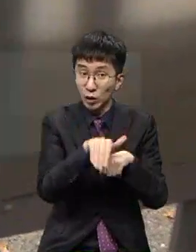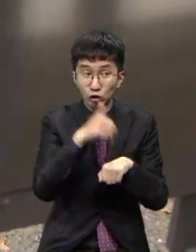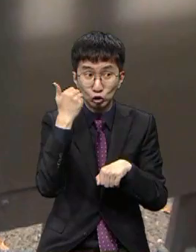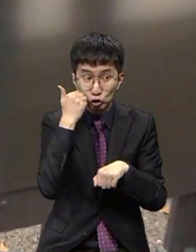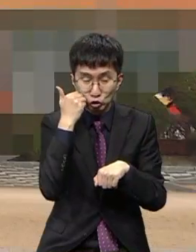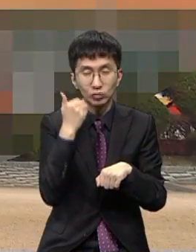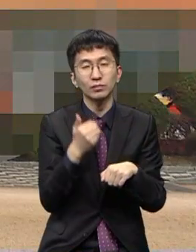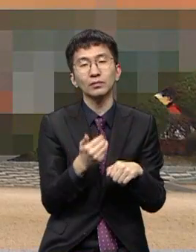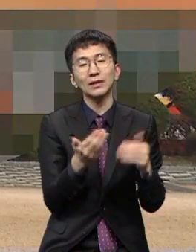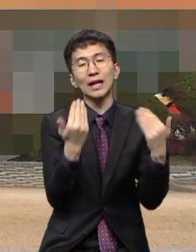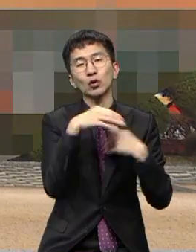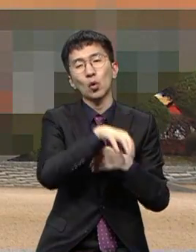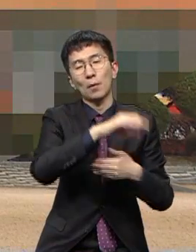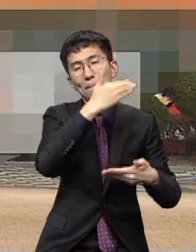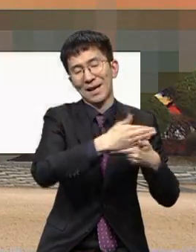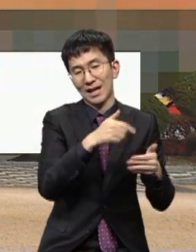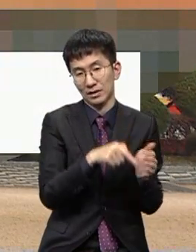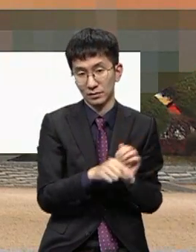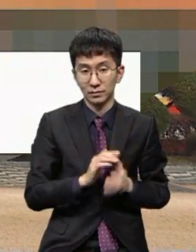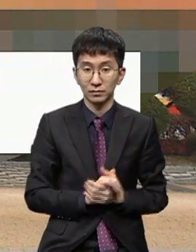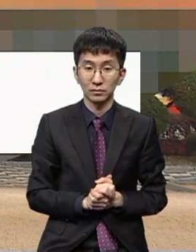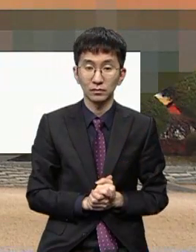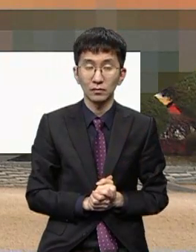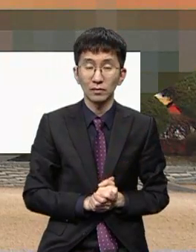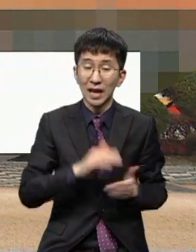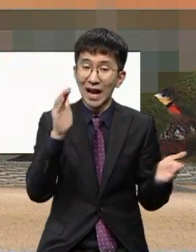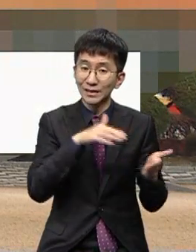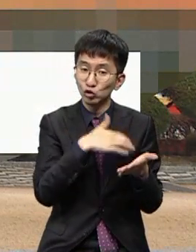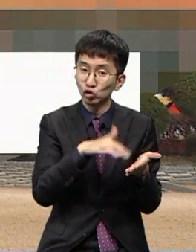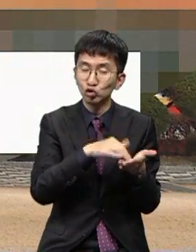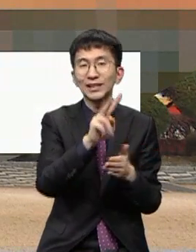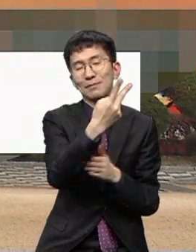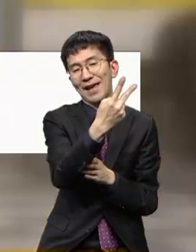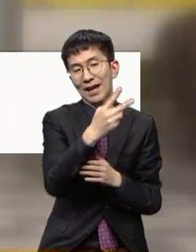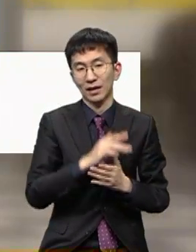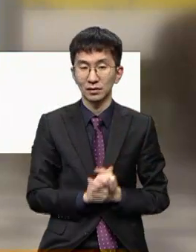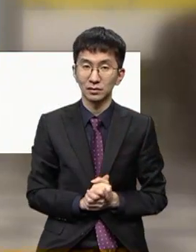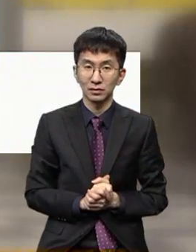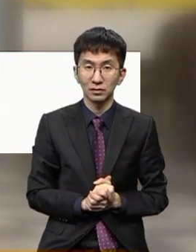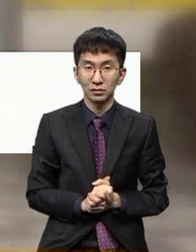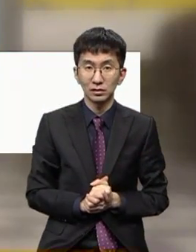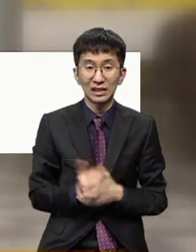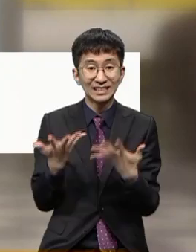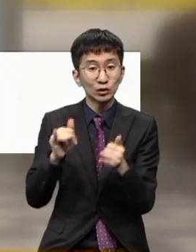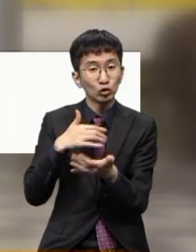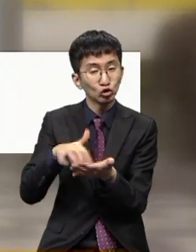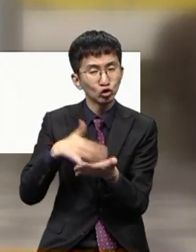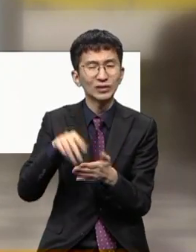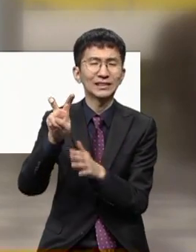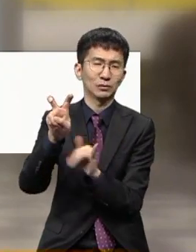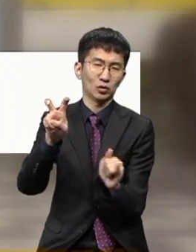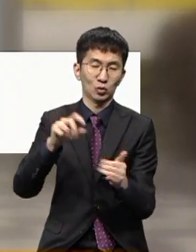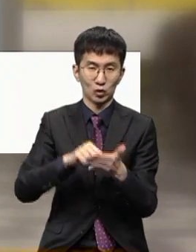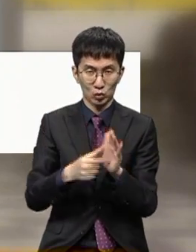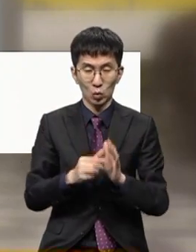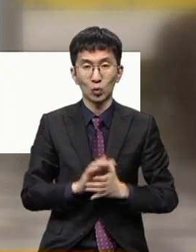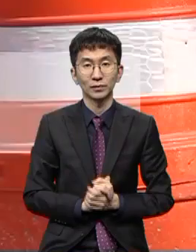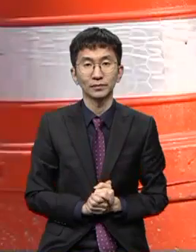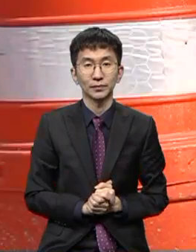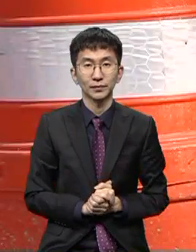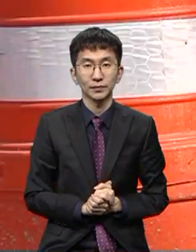폐쇄됐습니다. 학생 수는 한 200명 정도 되고요. 네. 교직원은 한 20명